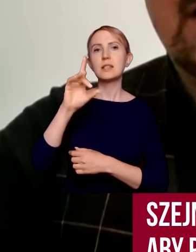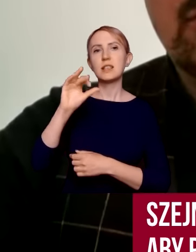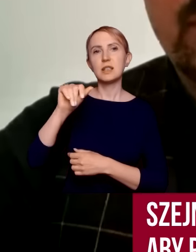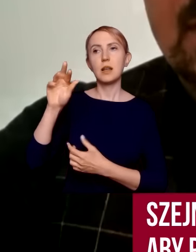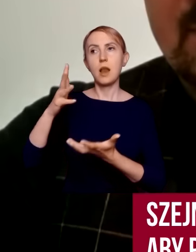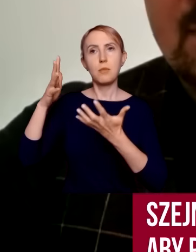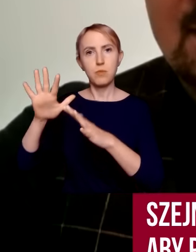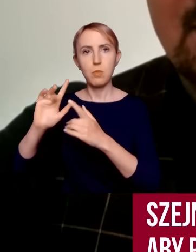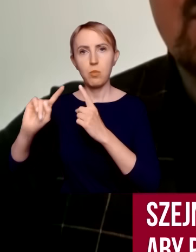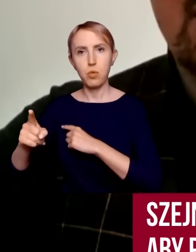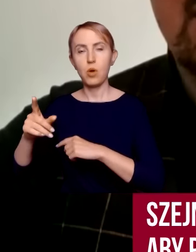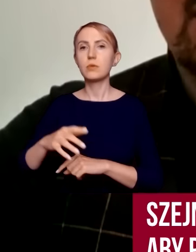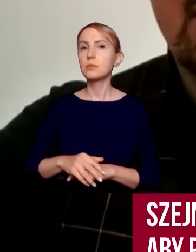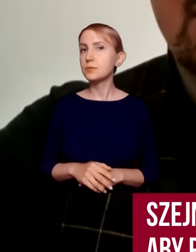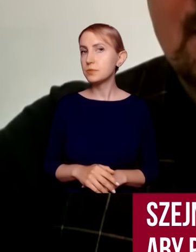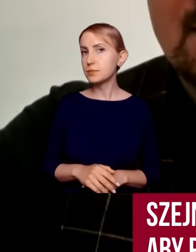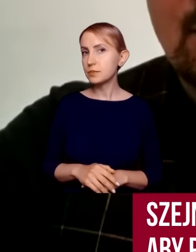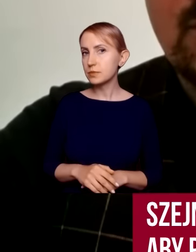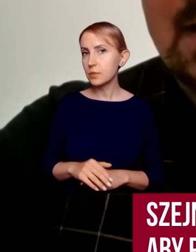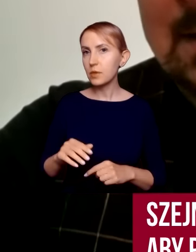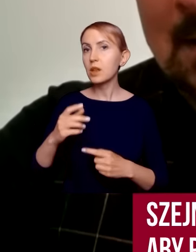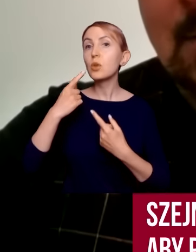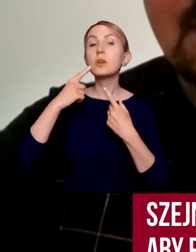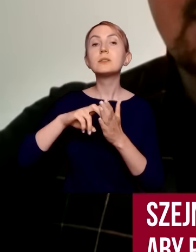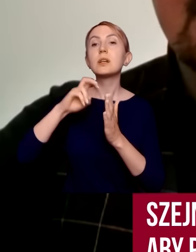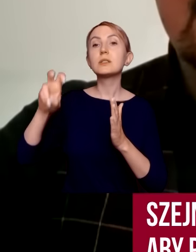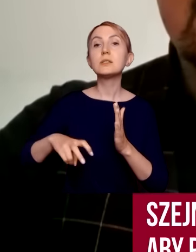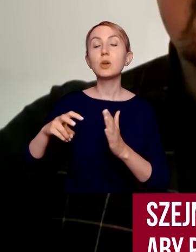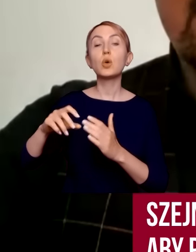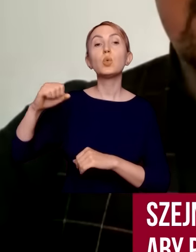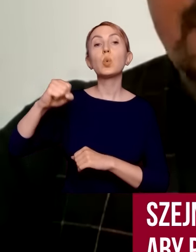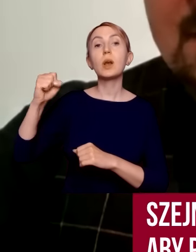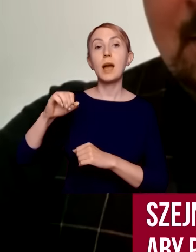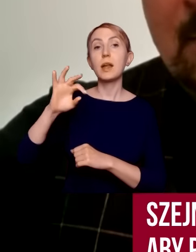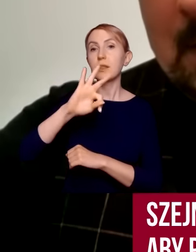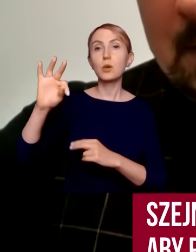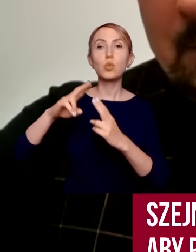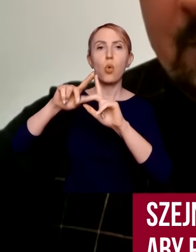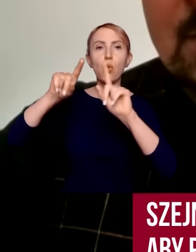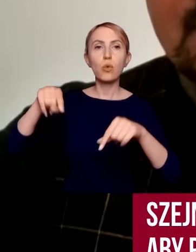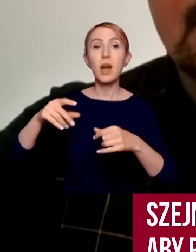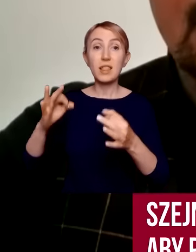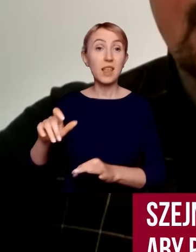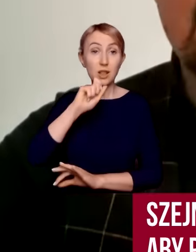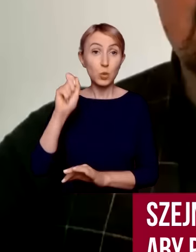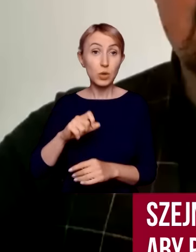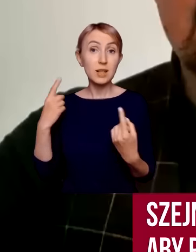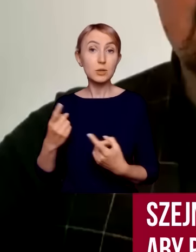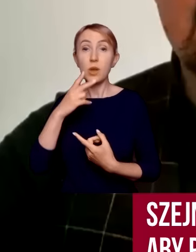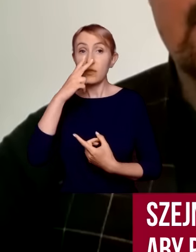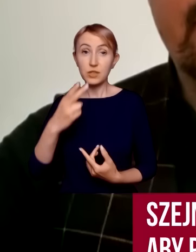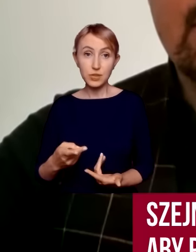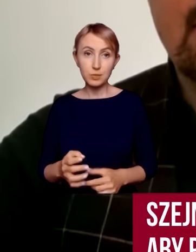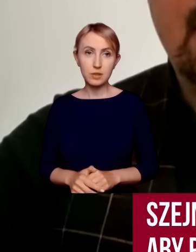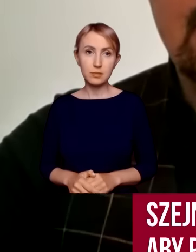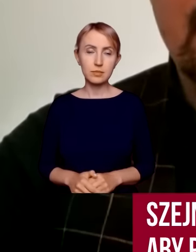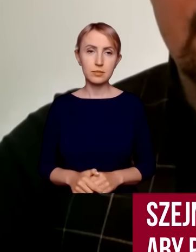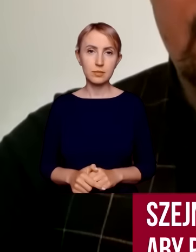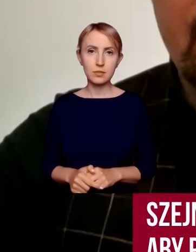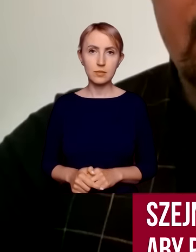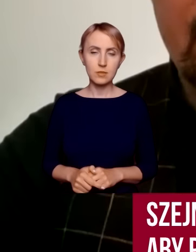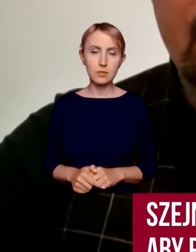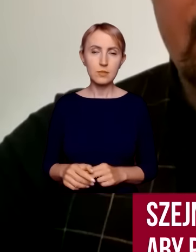i w memorandum budapesztańskim zrzekła się swojego arsenału nuklearnego. Co się dzieje obecnie na Ukrainie, to widzimy. Tak? Więc jest oczywiście